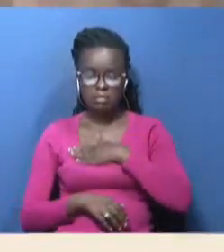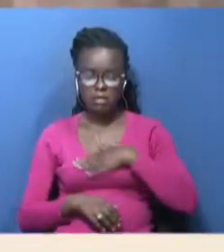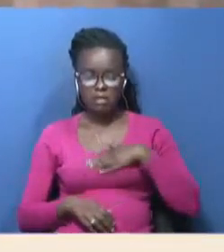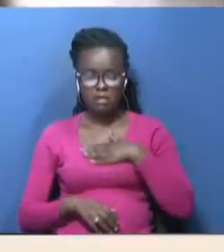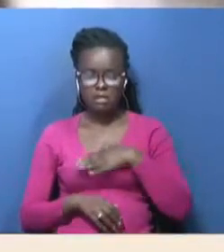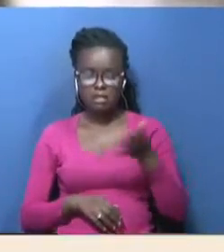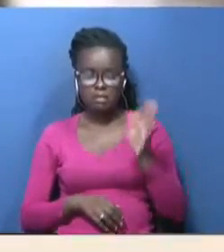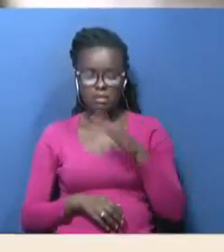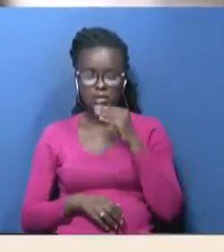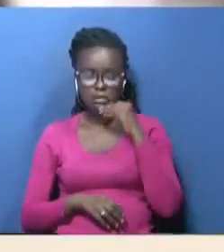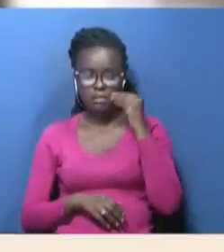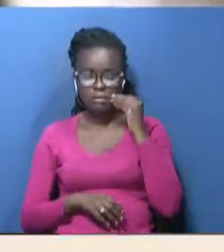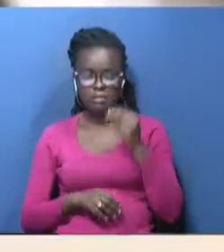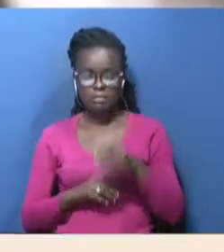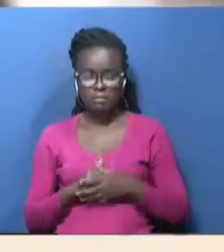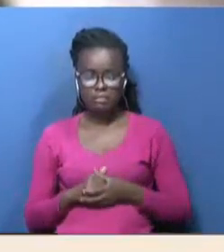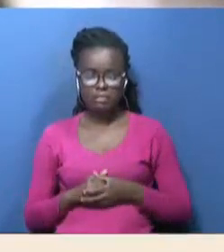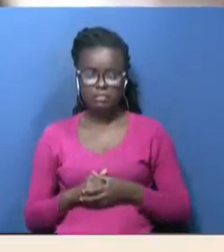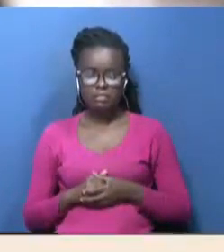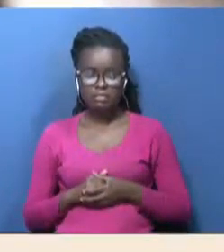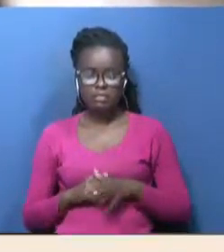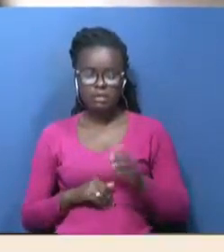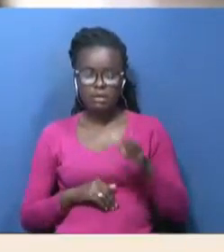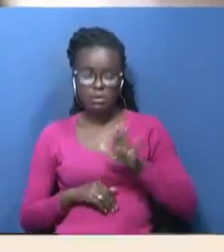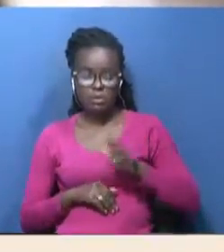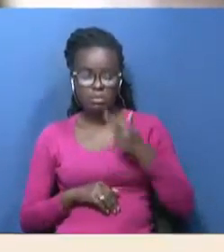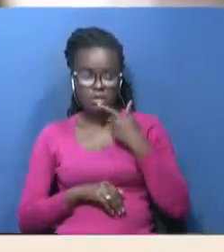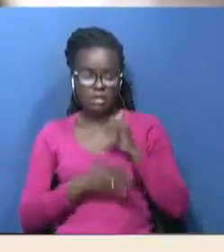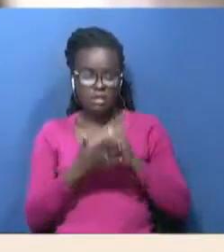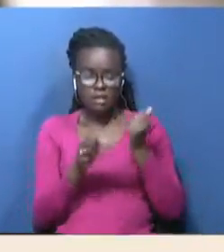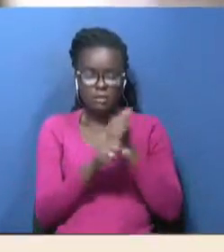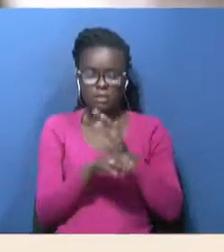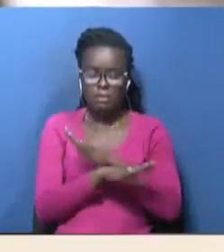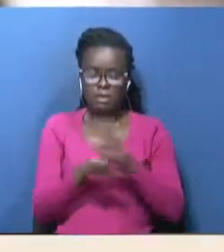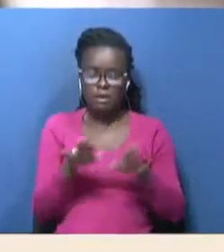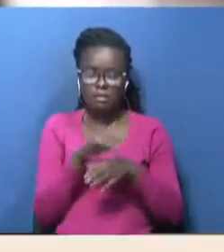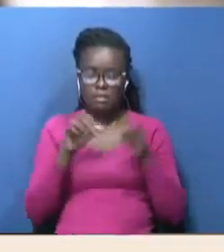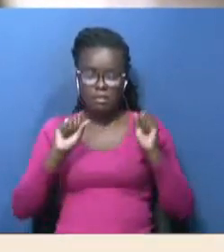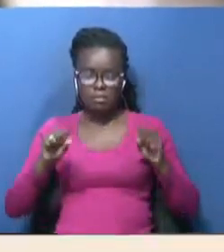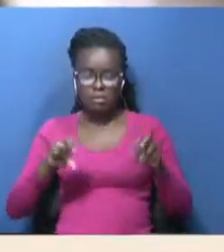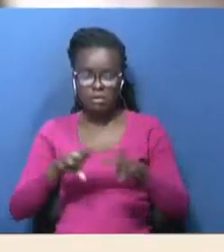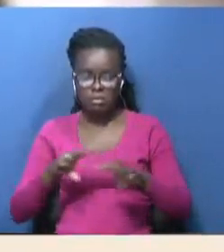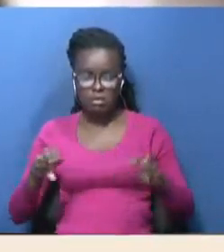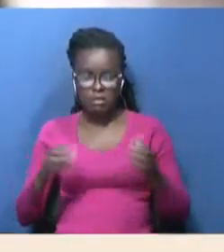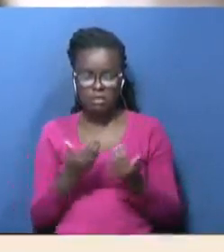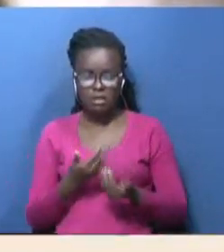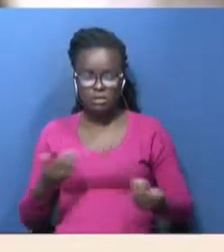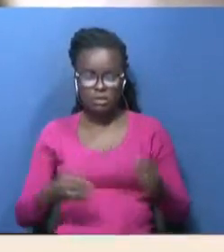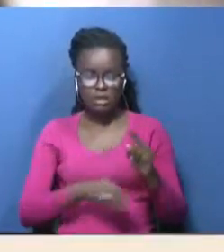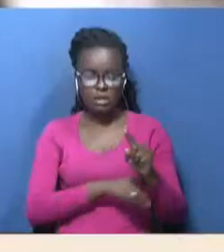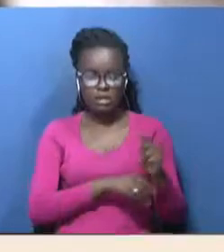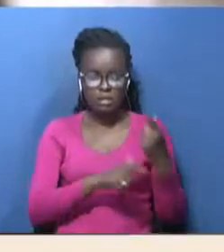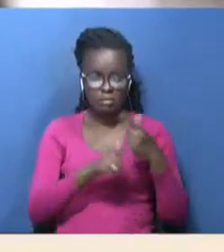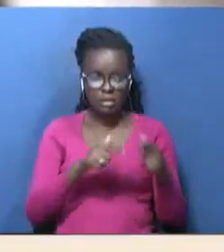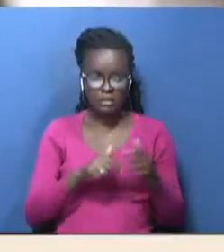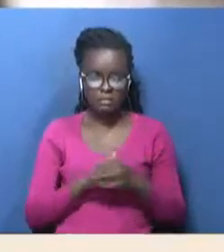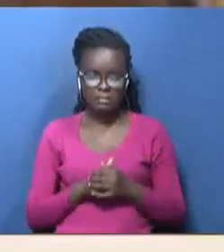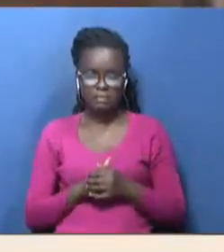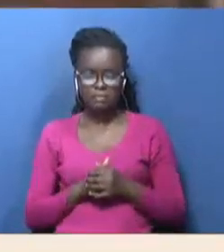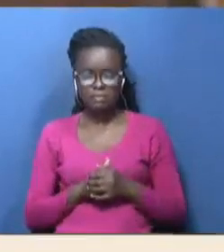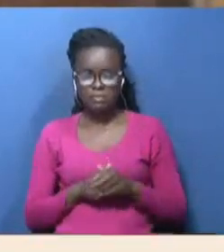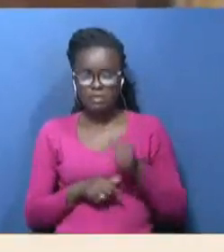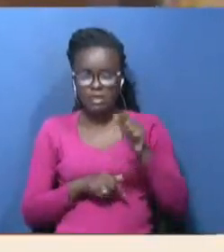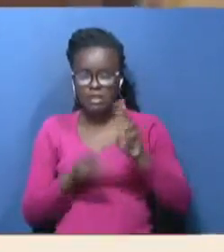waweze kurudi. Wambui augĩte nĩekĩte ũrĩa wothe angĩhota gwethana na ciana ciake, no ĩndĩ mĩhang'o ĩno